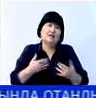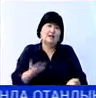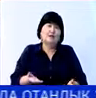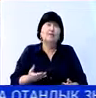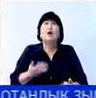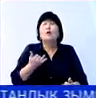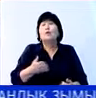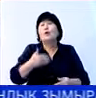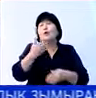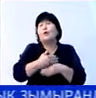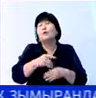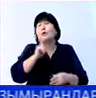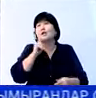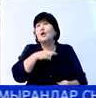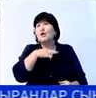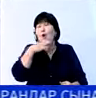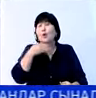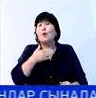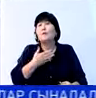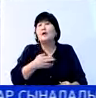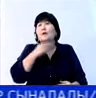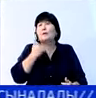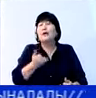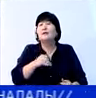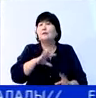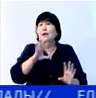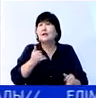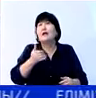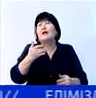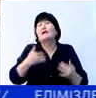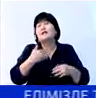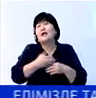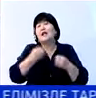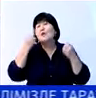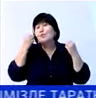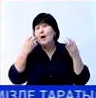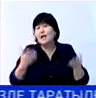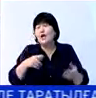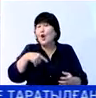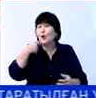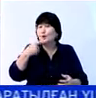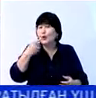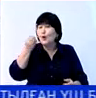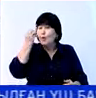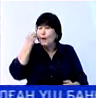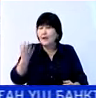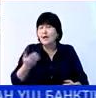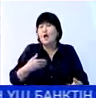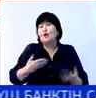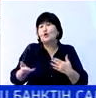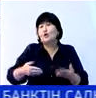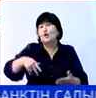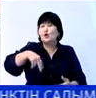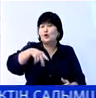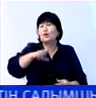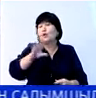қойылымда жастарға көп мән беріп жатыр. Жастарға көбінесе сахна мәдениеті, сөйлеу мәнері, жүріс-тұрысы сол